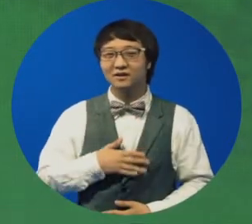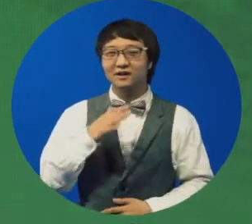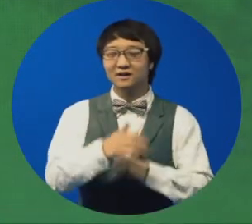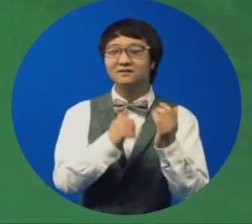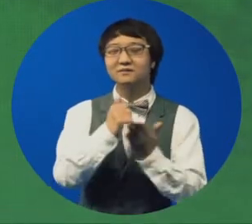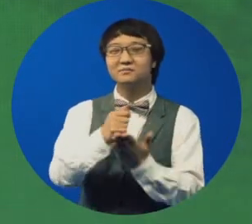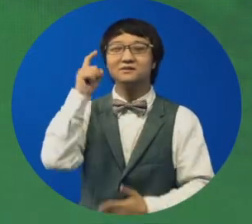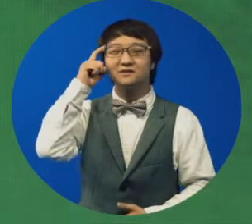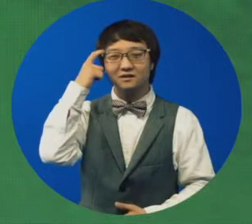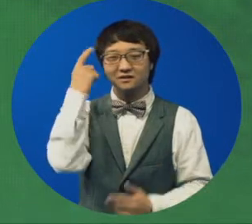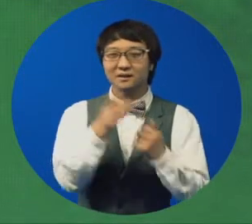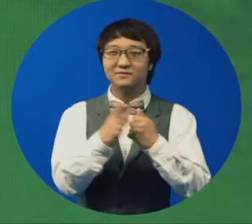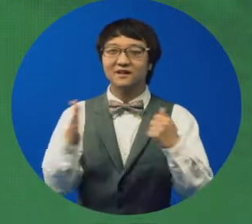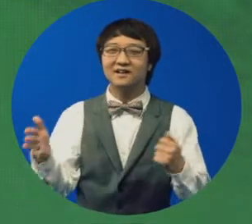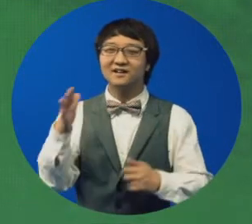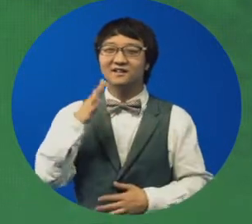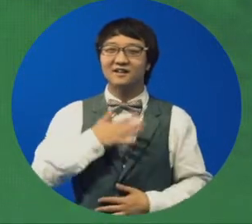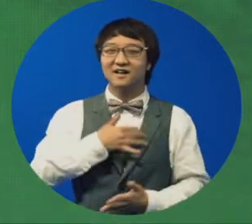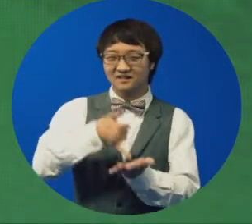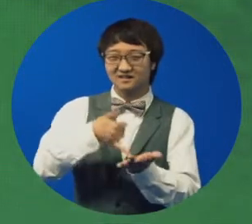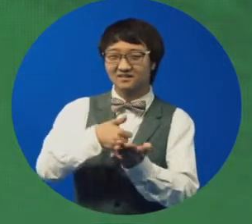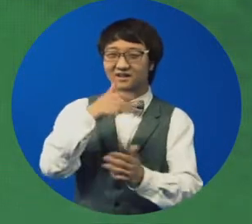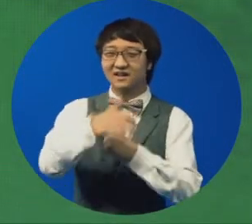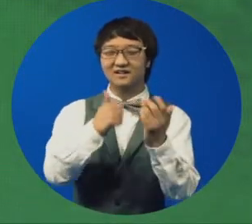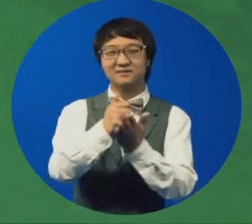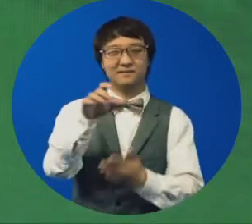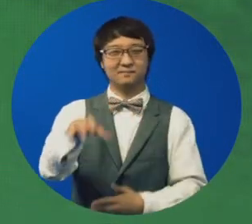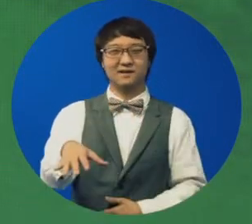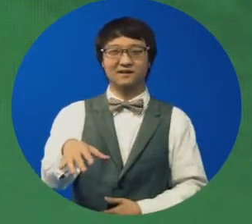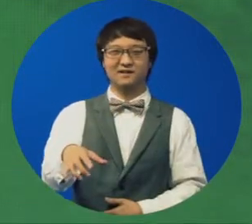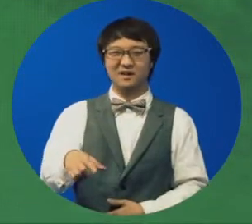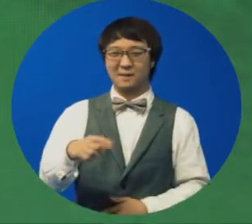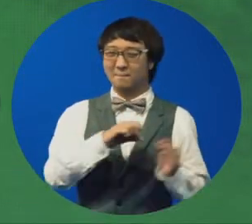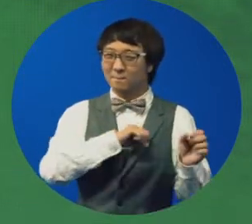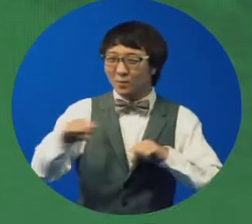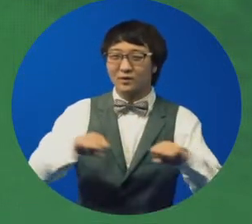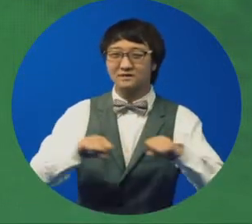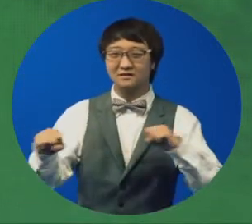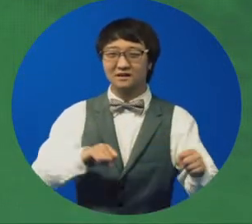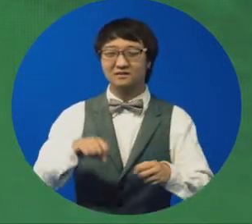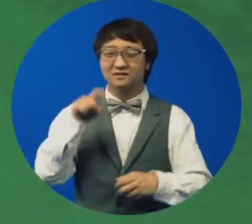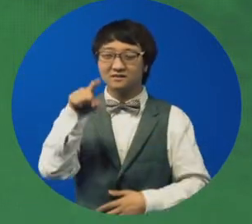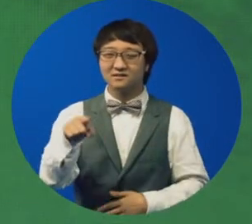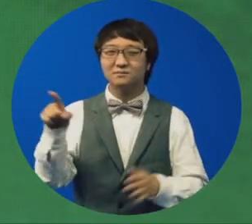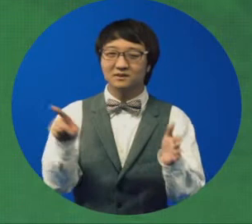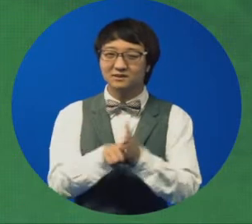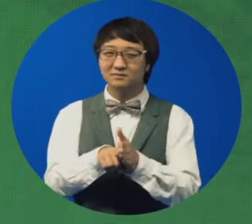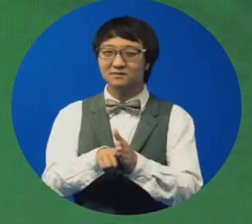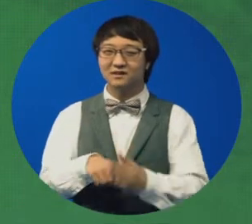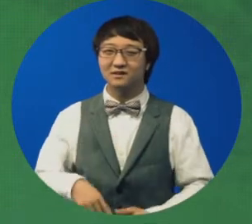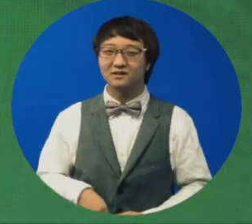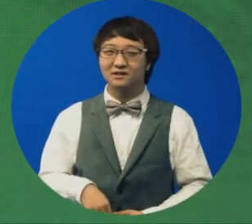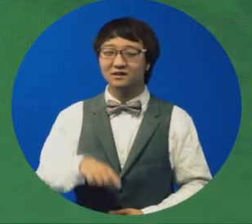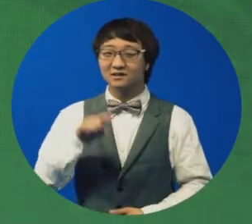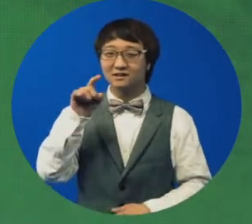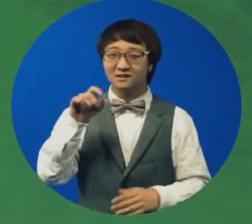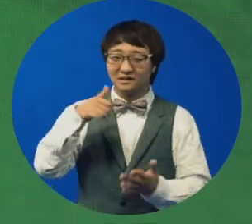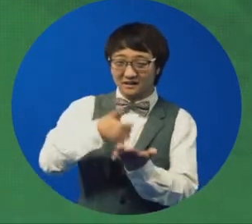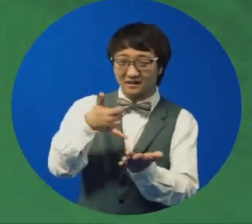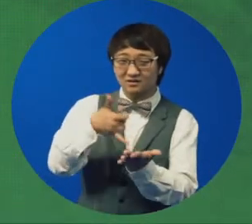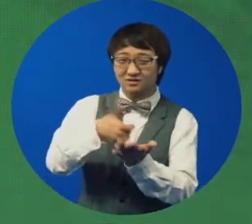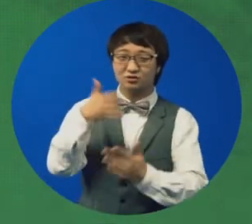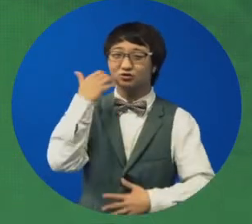때문에 내 인격이 하나님 앞에 반응할 때 그것이 믿음입니다. 인격은